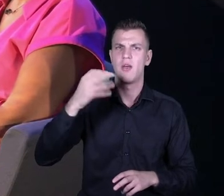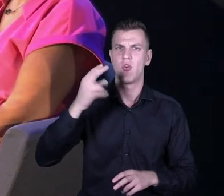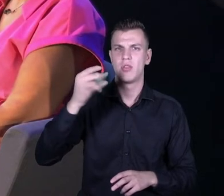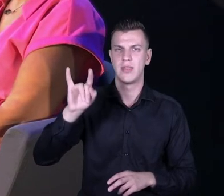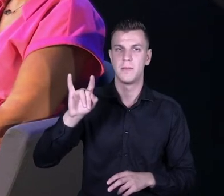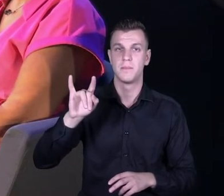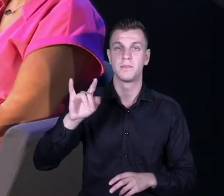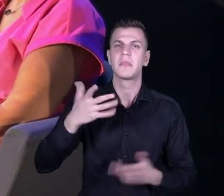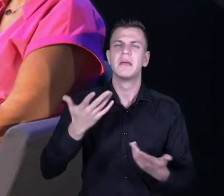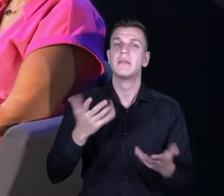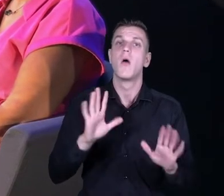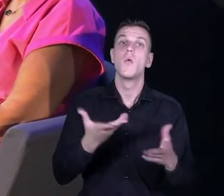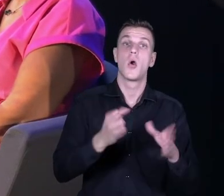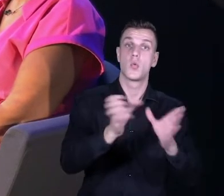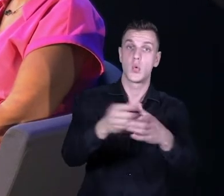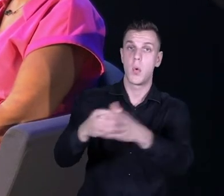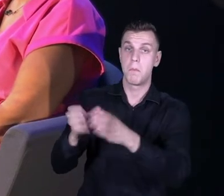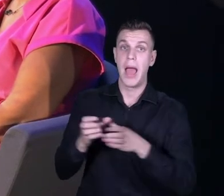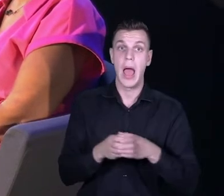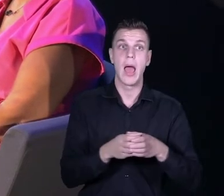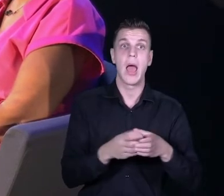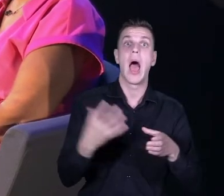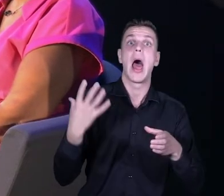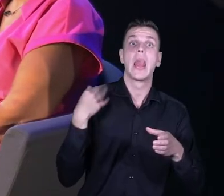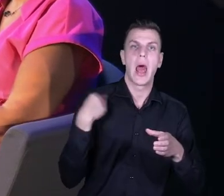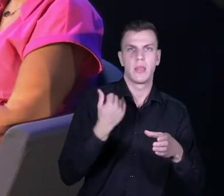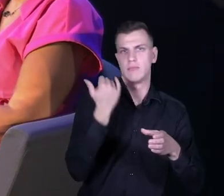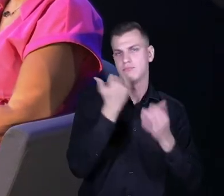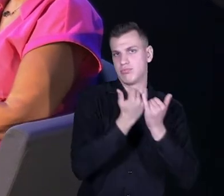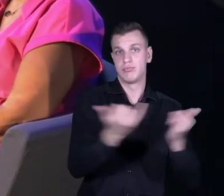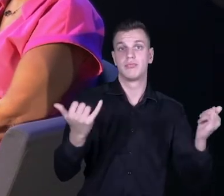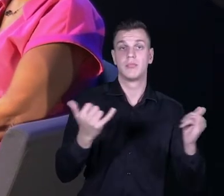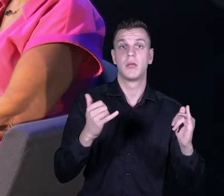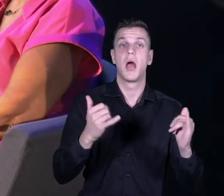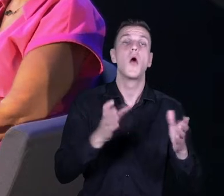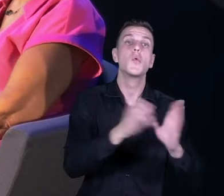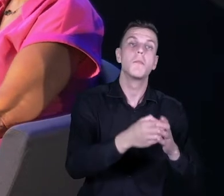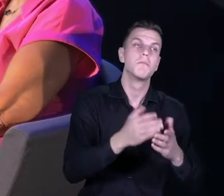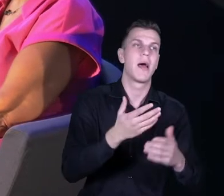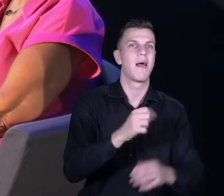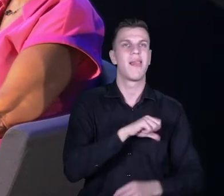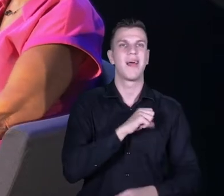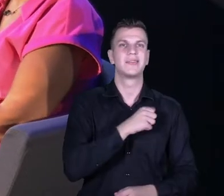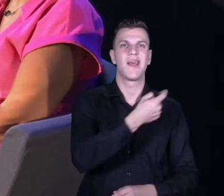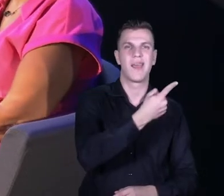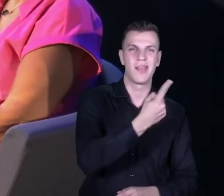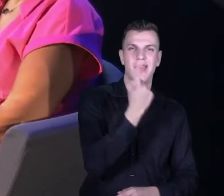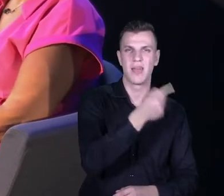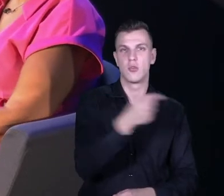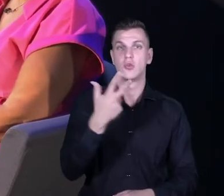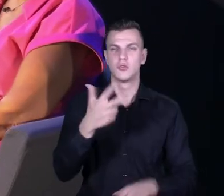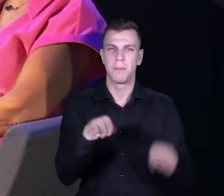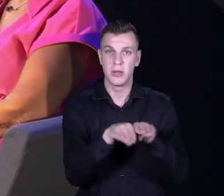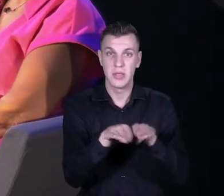I te grupy mieszane to są zarówno grupy wczesnoszkolne, czyli klasy 1-3, ale też i w klasach starszych,